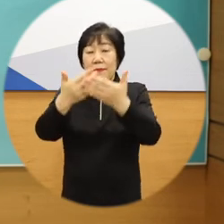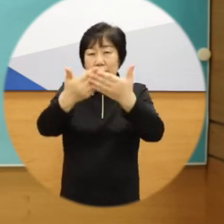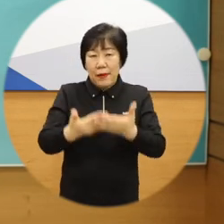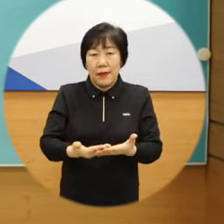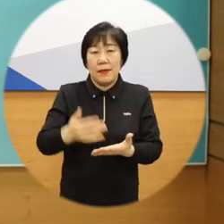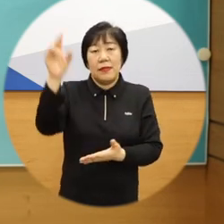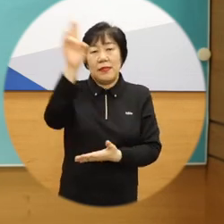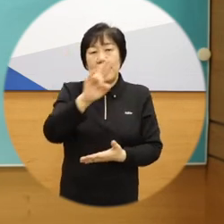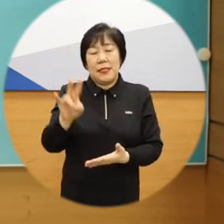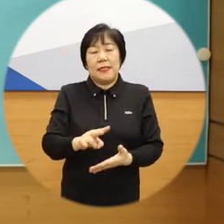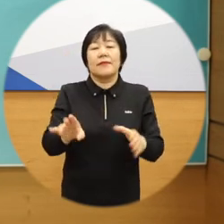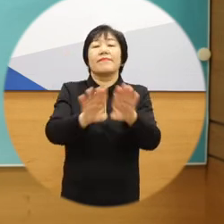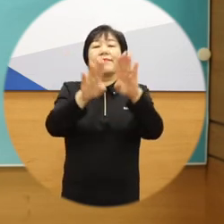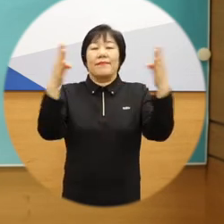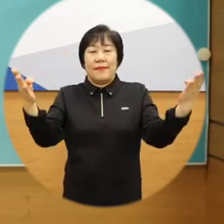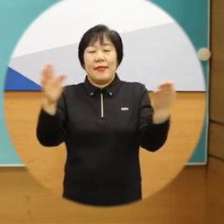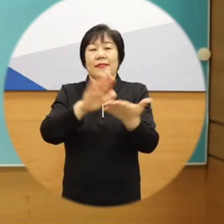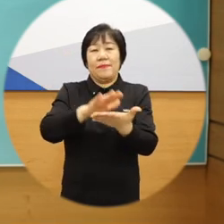시흥을 열어가겠습니다.